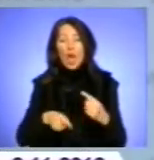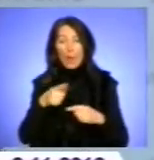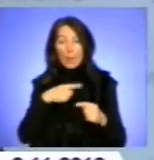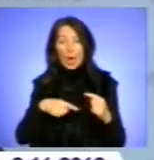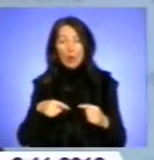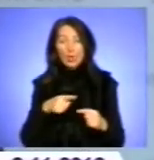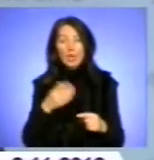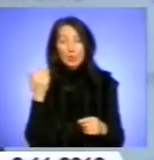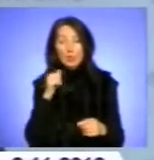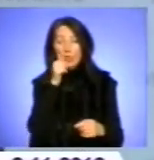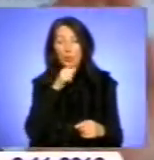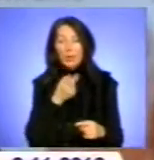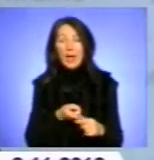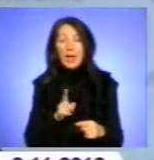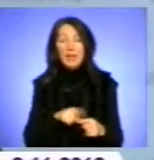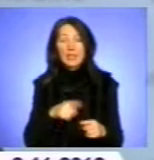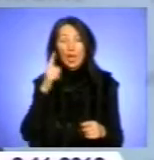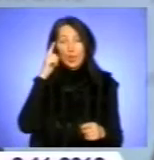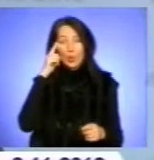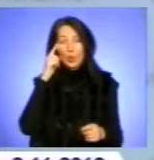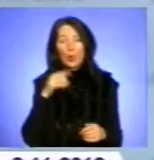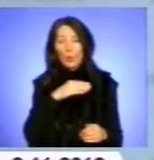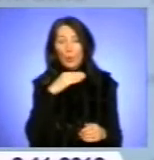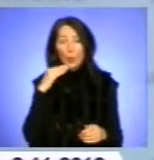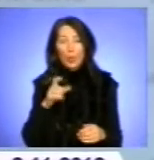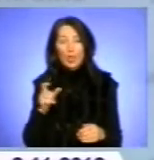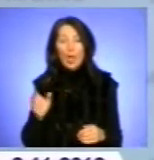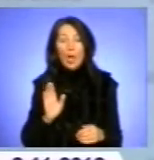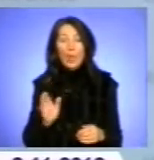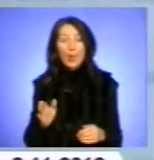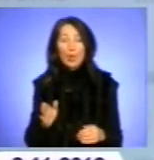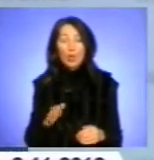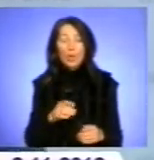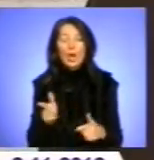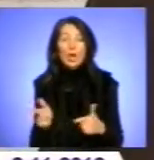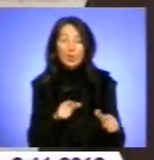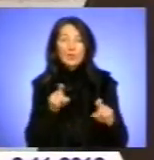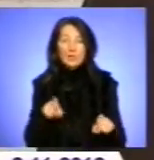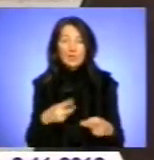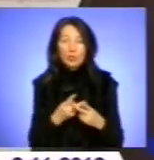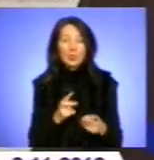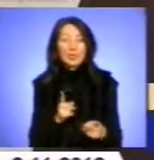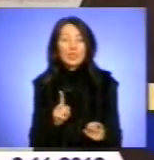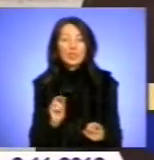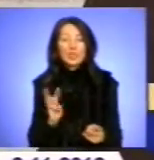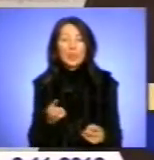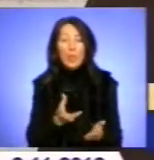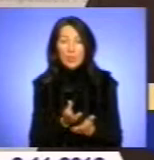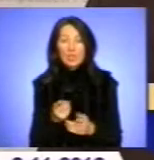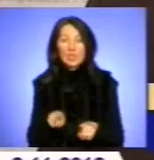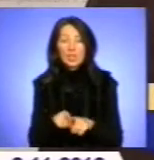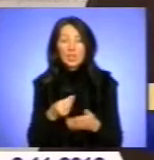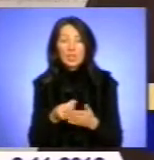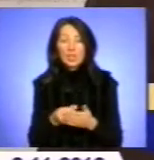это, думаю, многие будут готовы сесть, чем платить такие деньги. Штрафы в десятки миллионов долларов сегодня